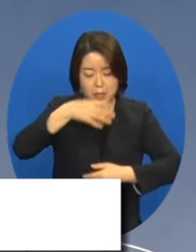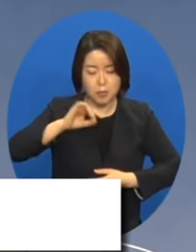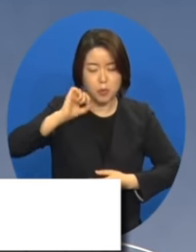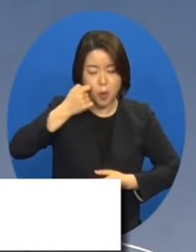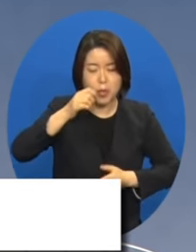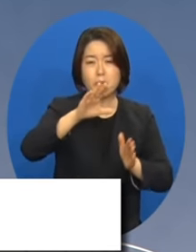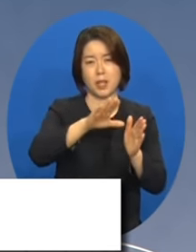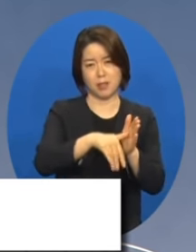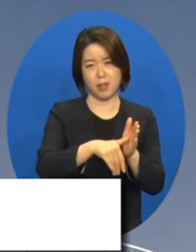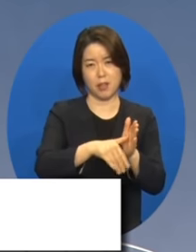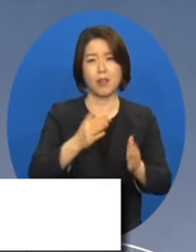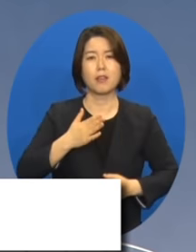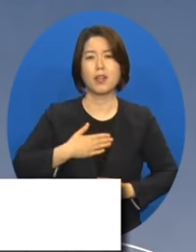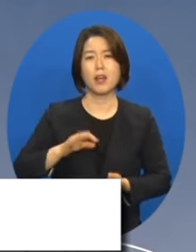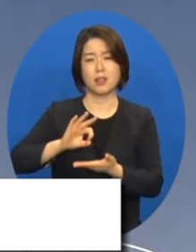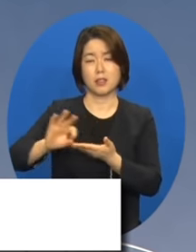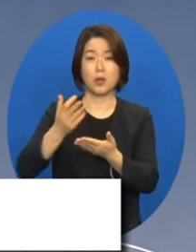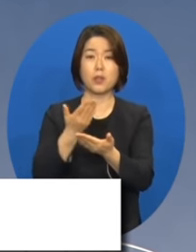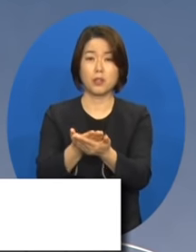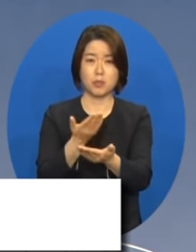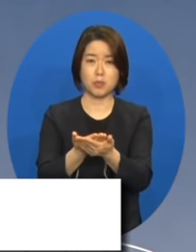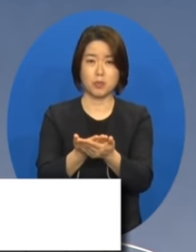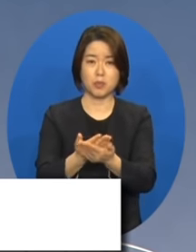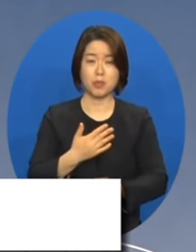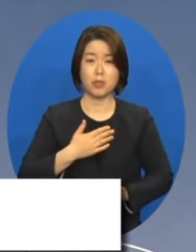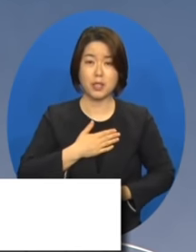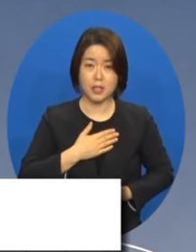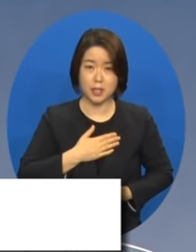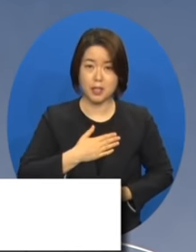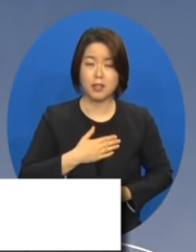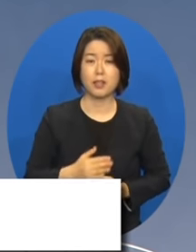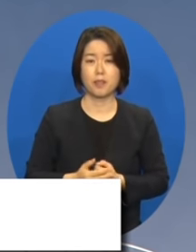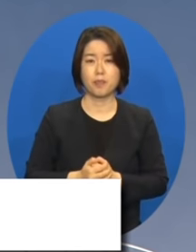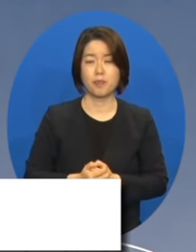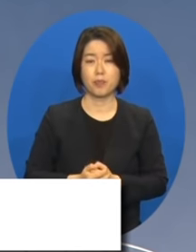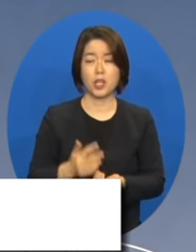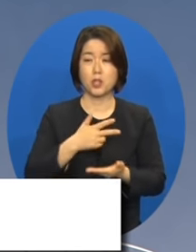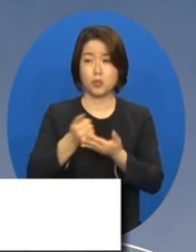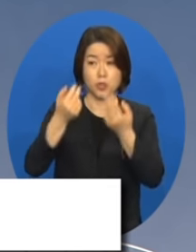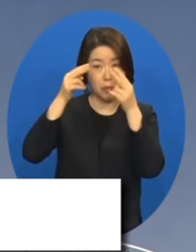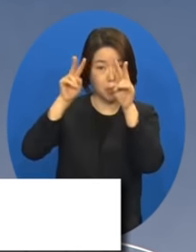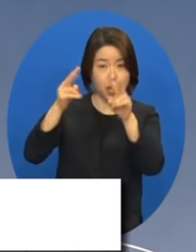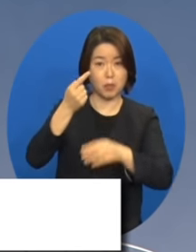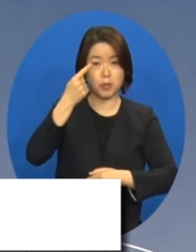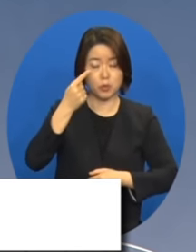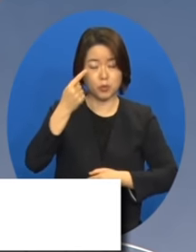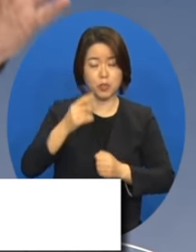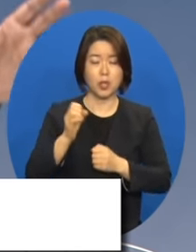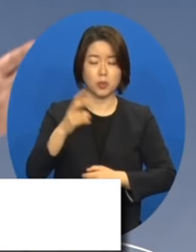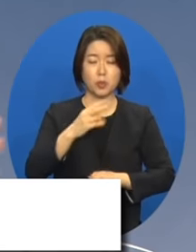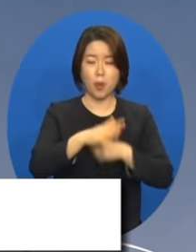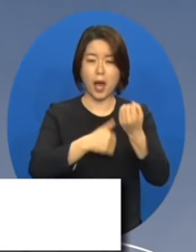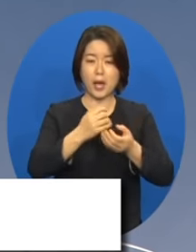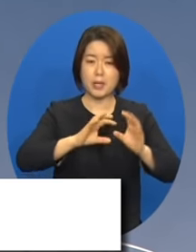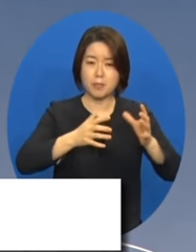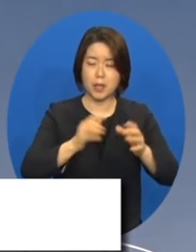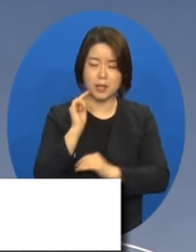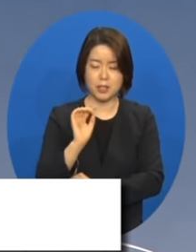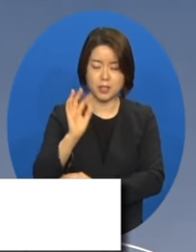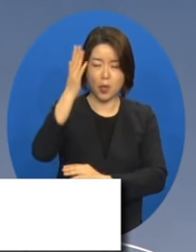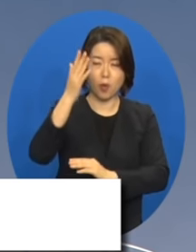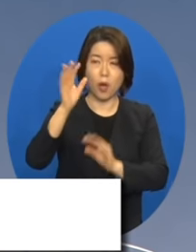때에 나를 사용하소서 써 나에게 주님을 바라보는 눈 하나님의 나라의 영광을 보는 눈이